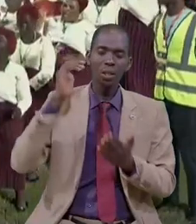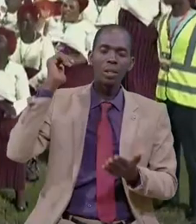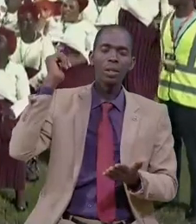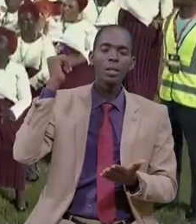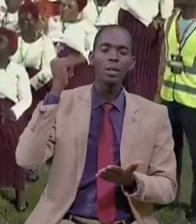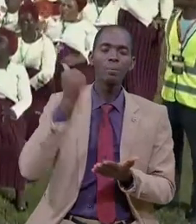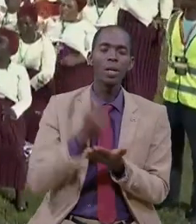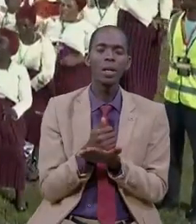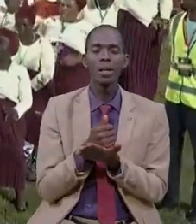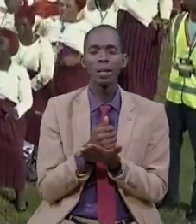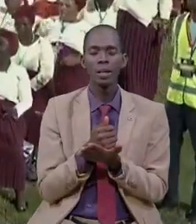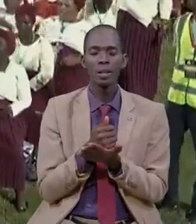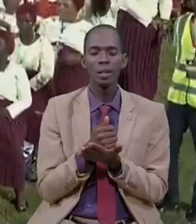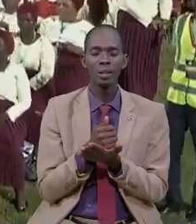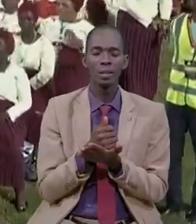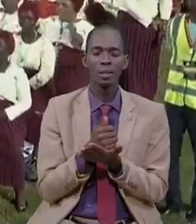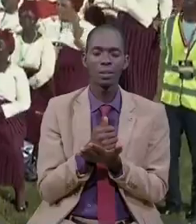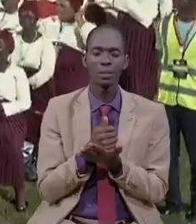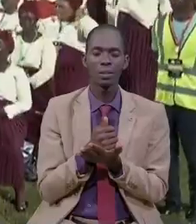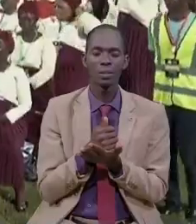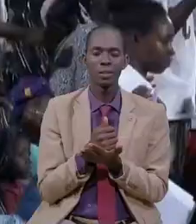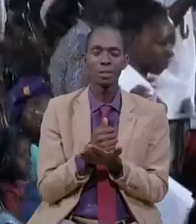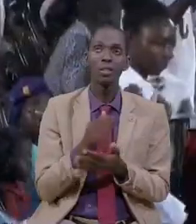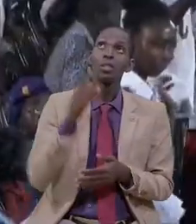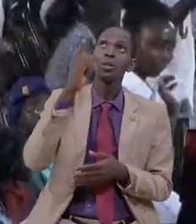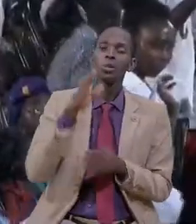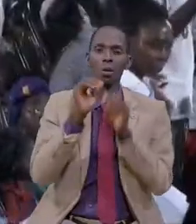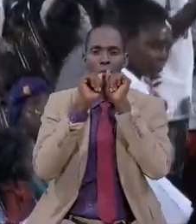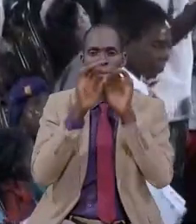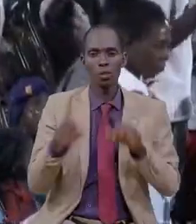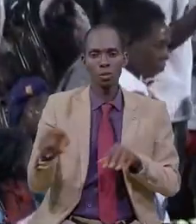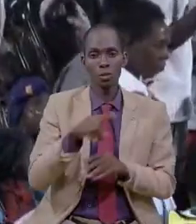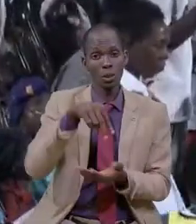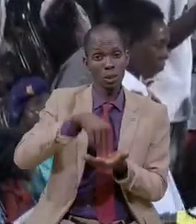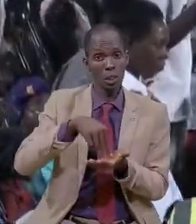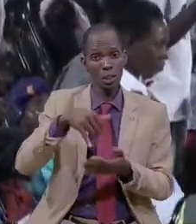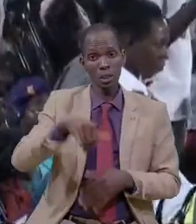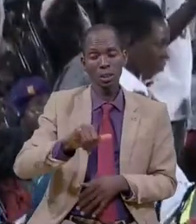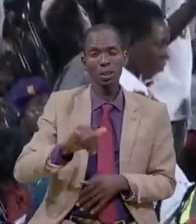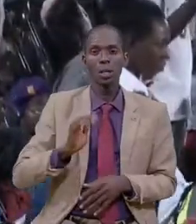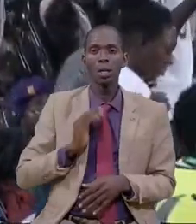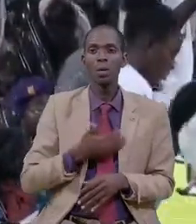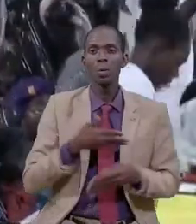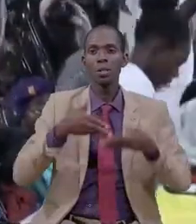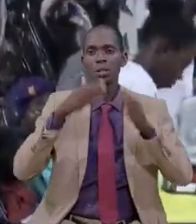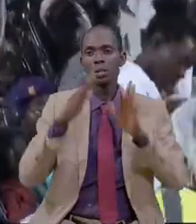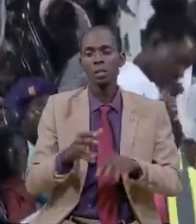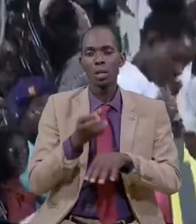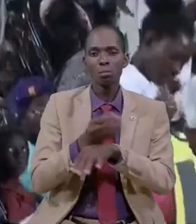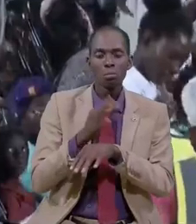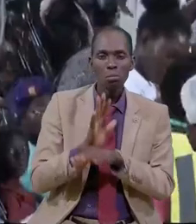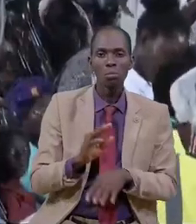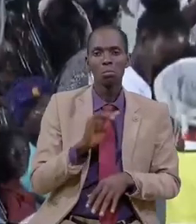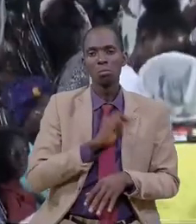de Jésus, nous prions. God bless you. Keep on standing. Counselors, members of the choir,